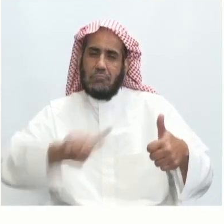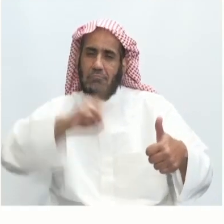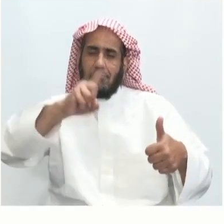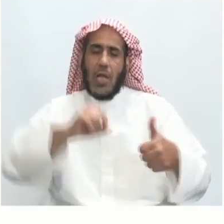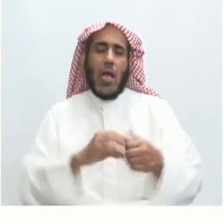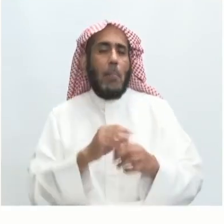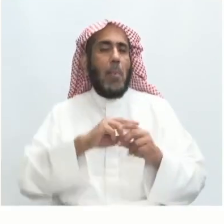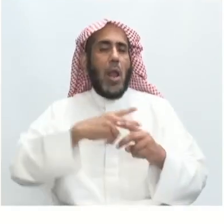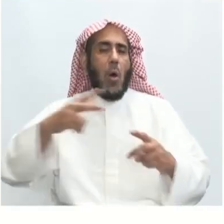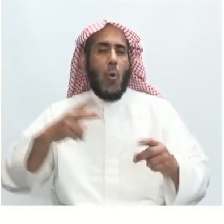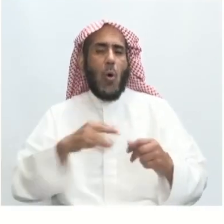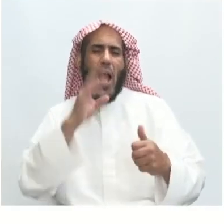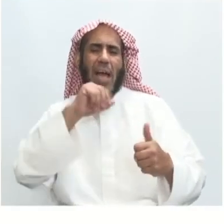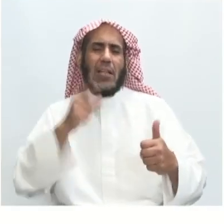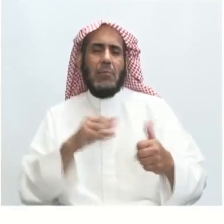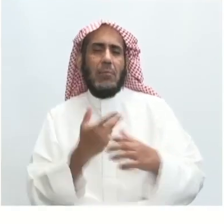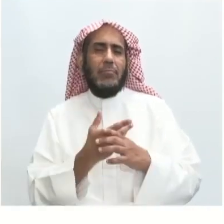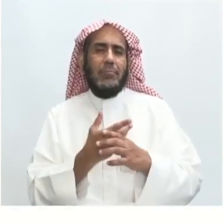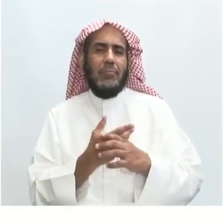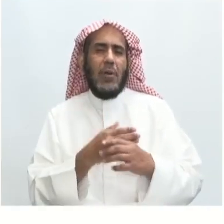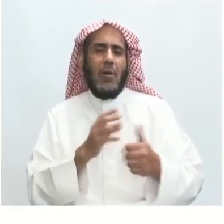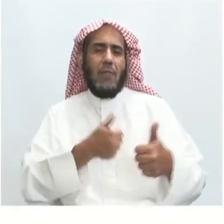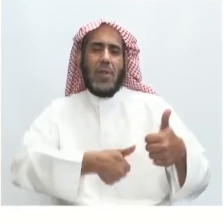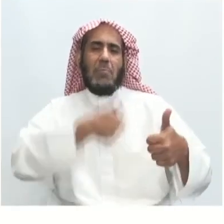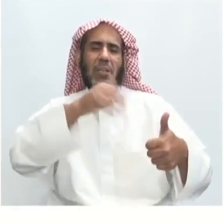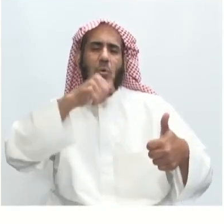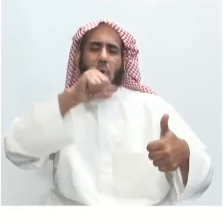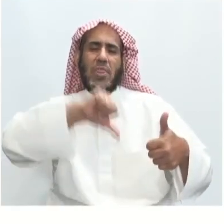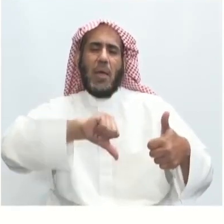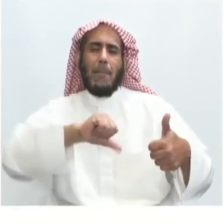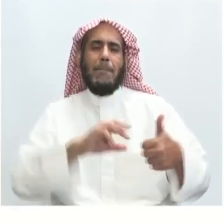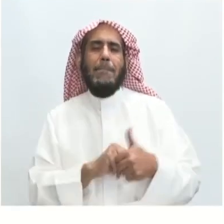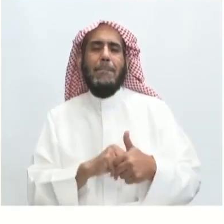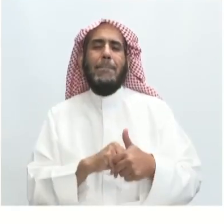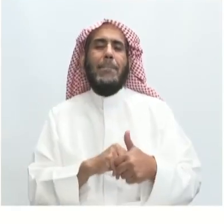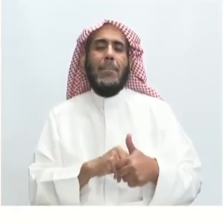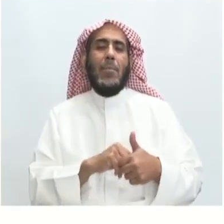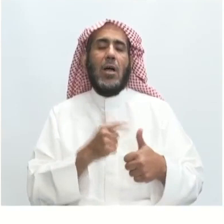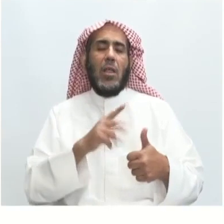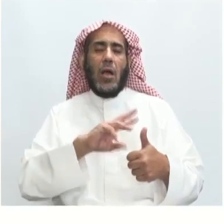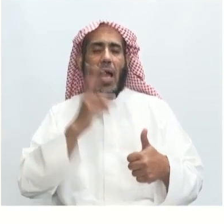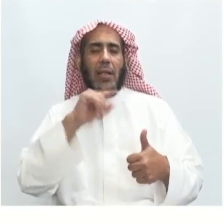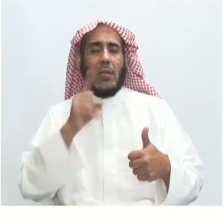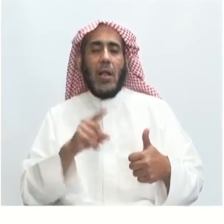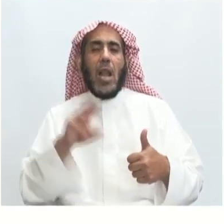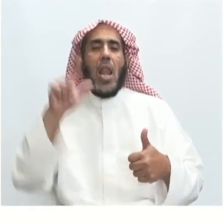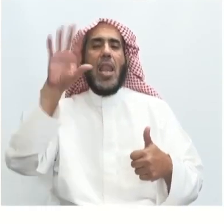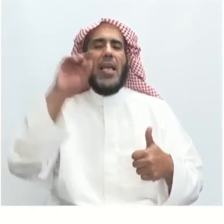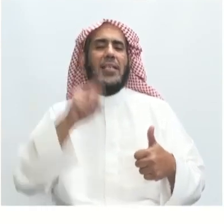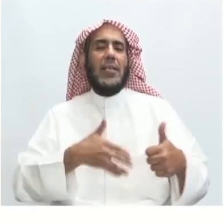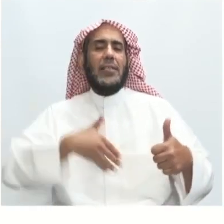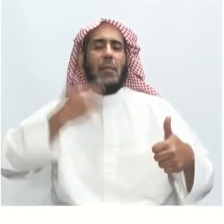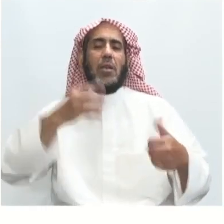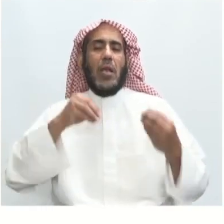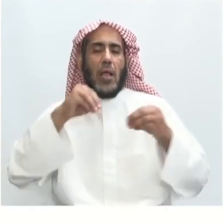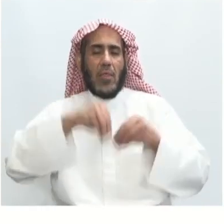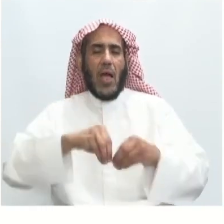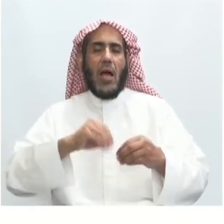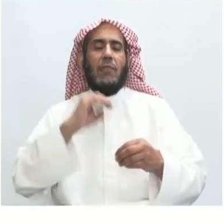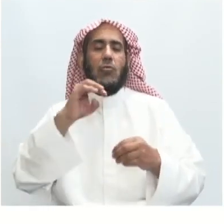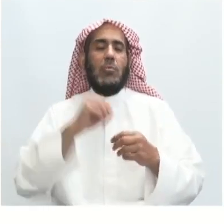نوعه هنا غير طلبي لان هنا في المدح والدم وقلنا في المدح والذم هذا يكون غير طلبي ليس ضعها